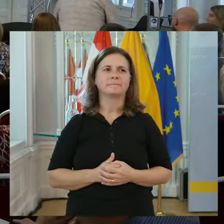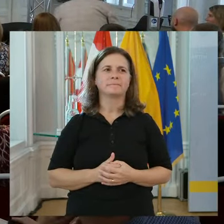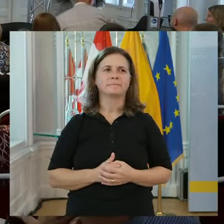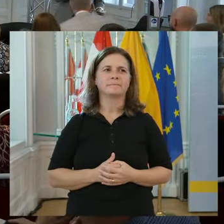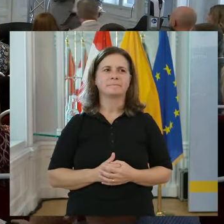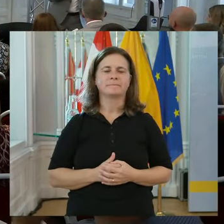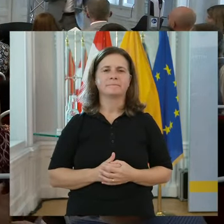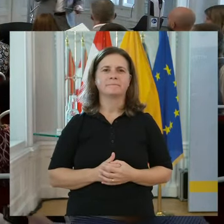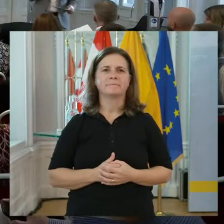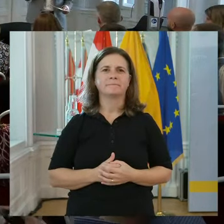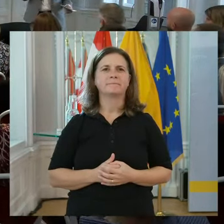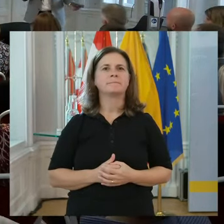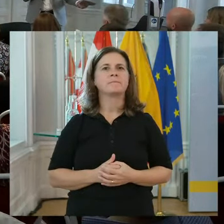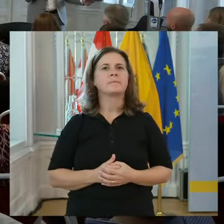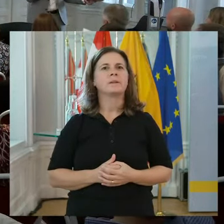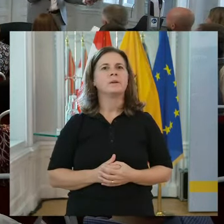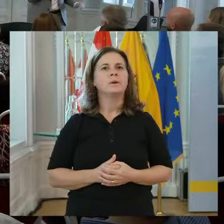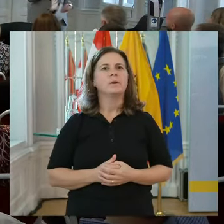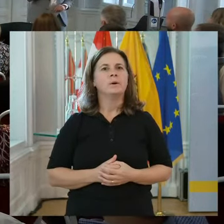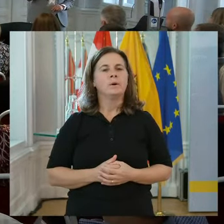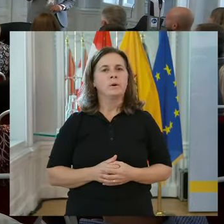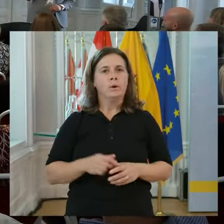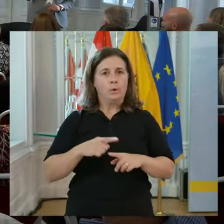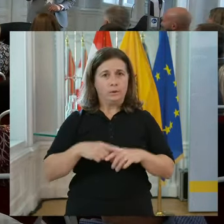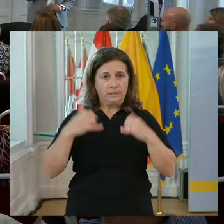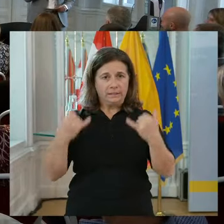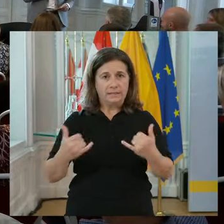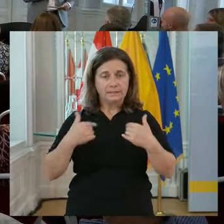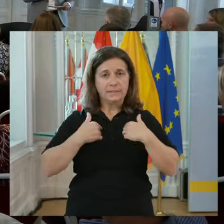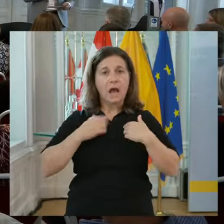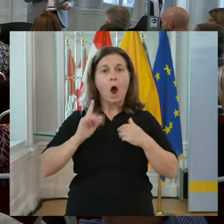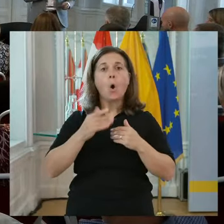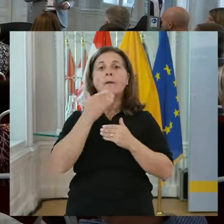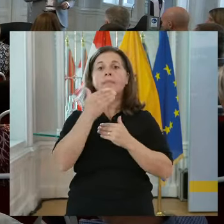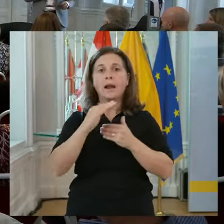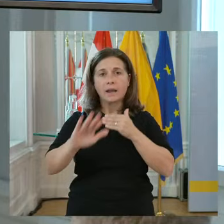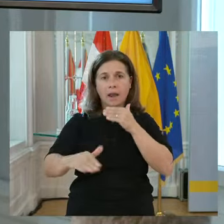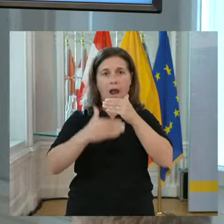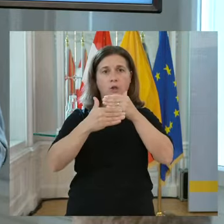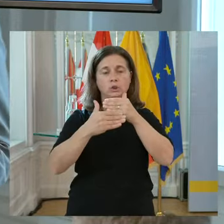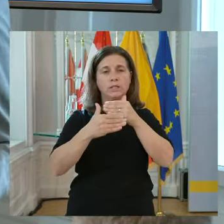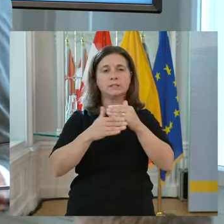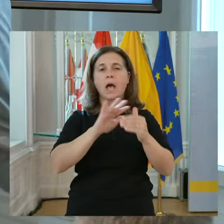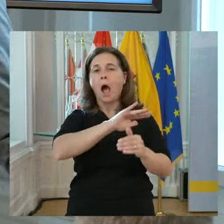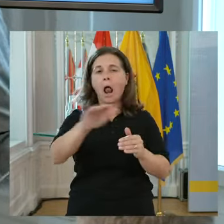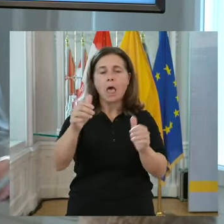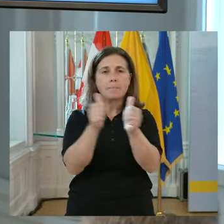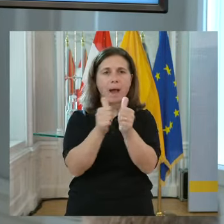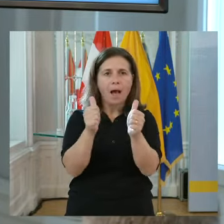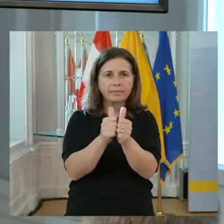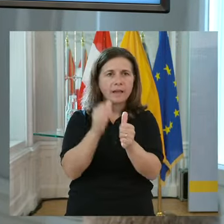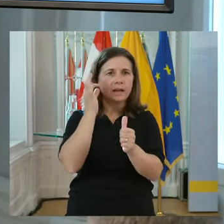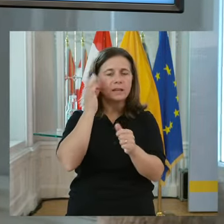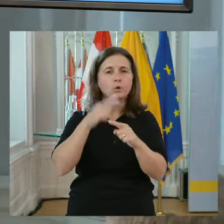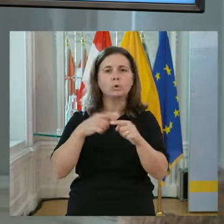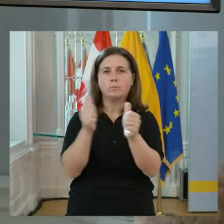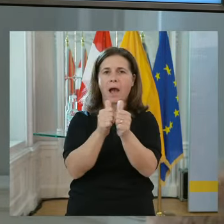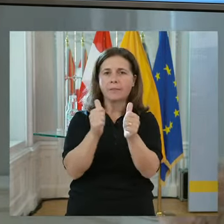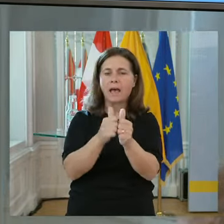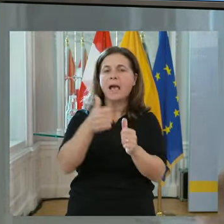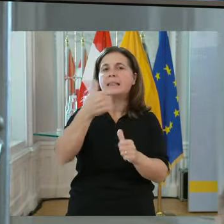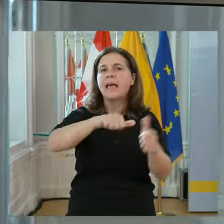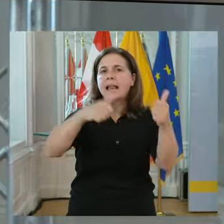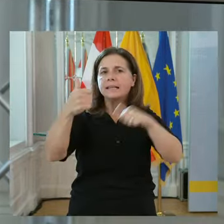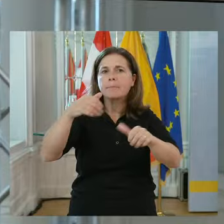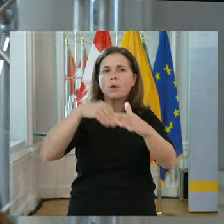Ja, danke schön, Andreas Jesse. Und da bleibt auch mir, mich nur bei dem Dankeschön anzuschließen, bei allen Partnerinnen, allen teilnehmenden Unternehmen,